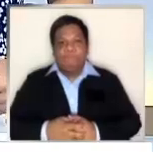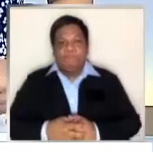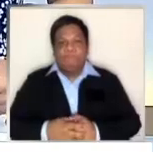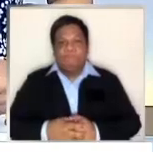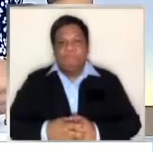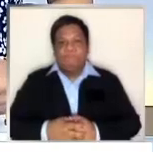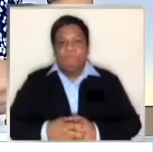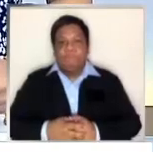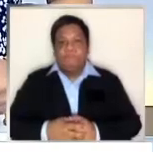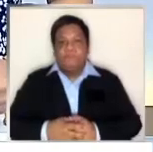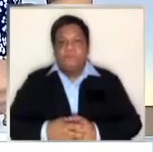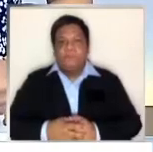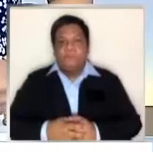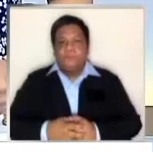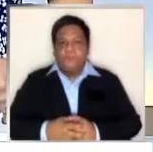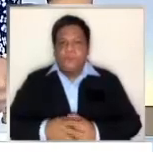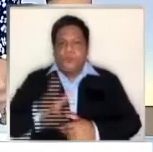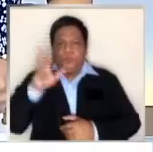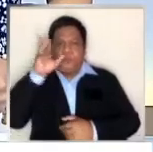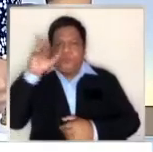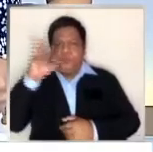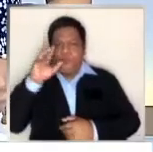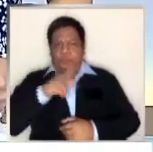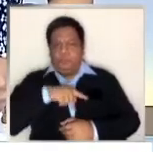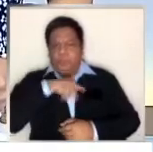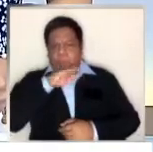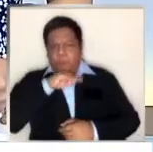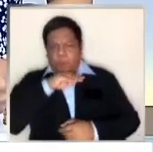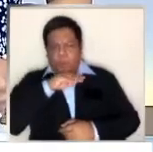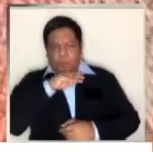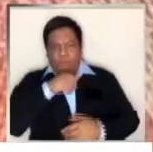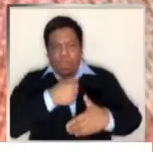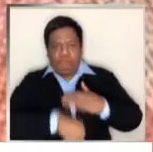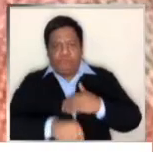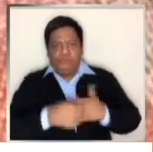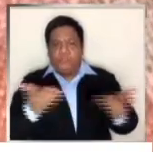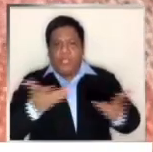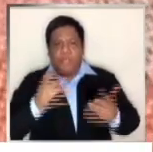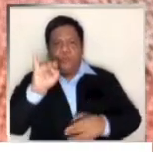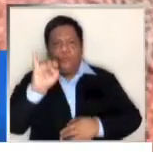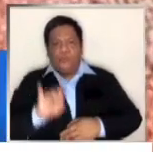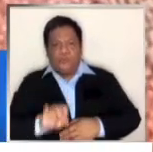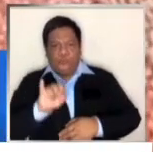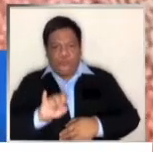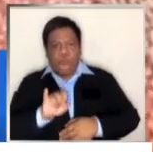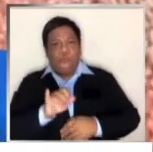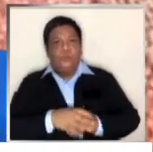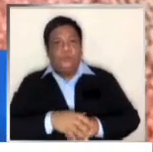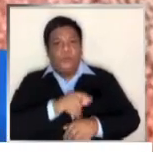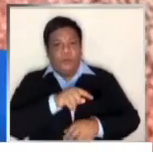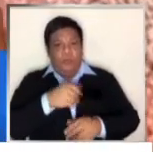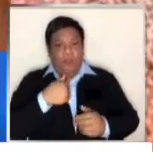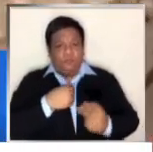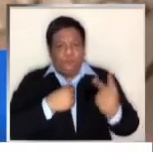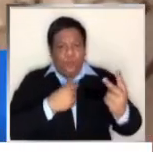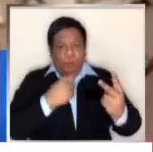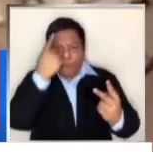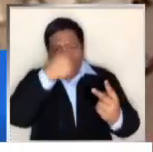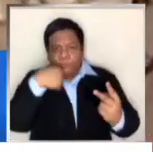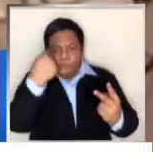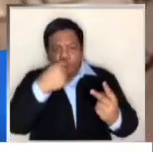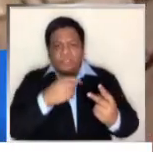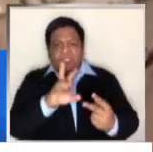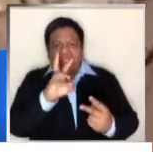Isang kakaibang biik ang isinilang sa San Juan, Ilocos Sur. Ang biik may dalawang mukha at anim na paa. Sabi na may-ari agad din